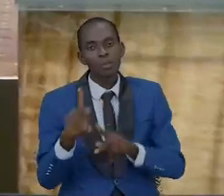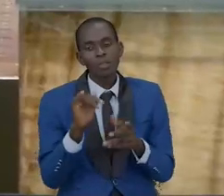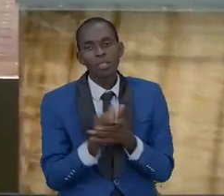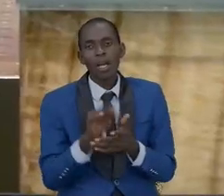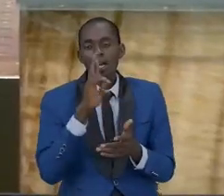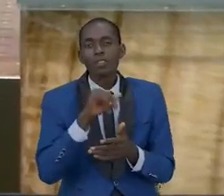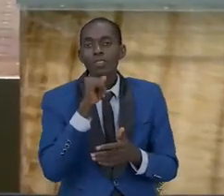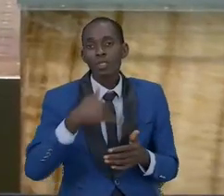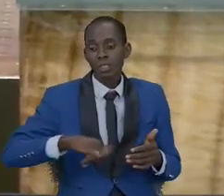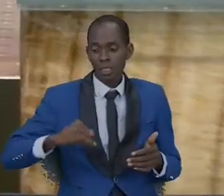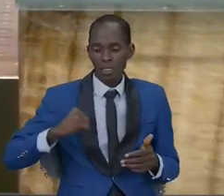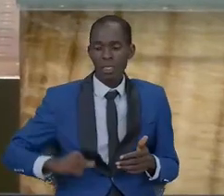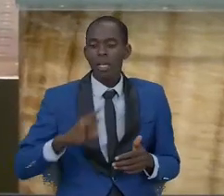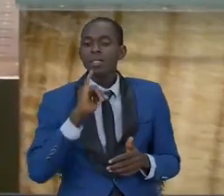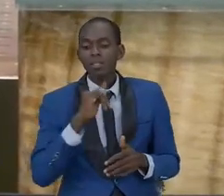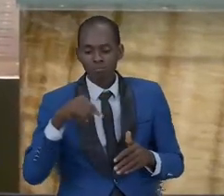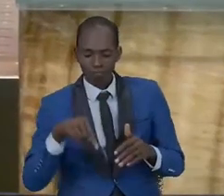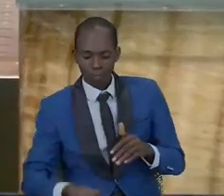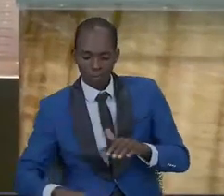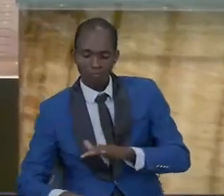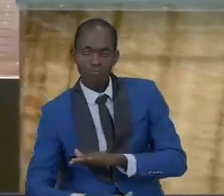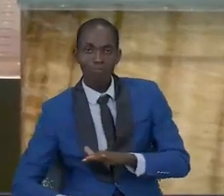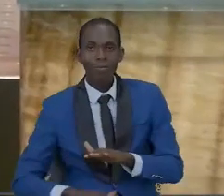inférieur et bah